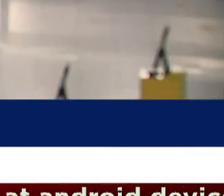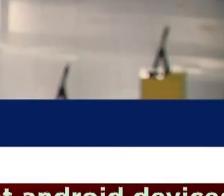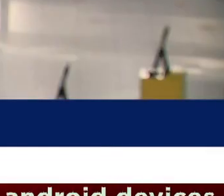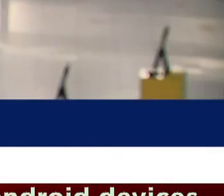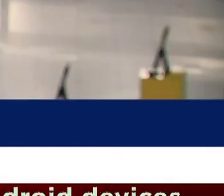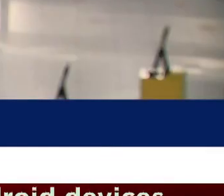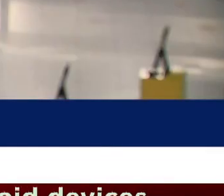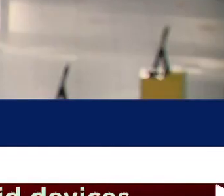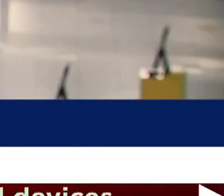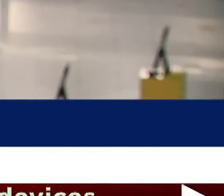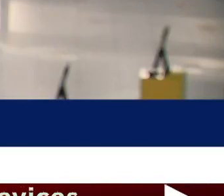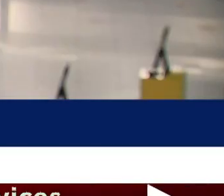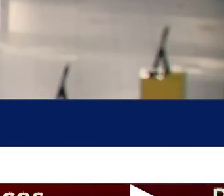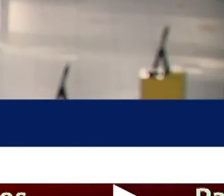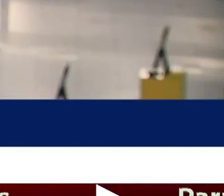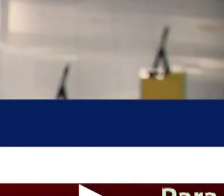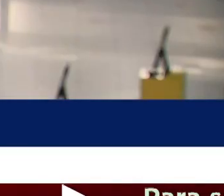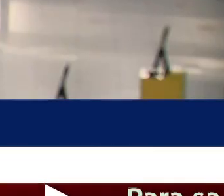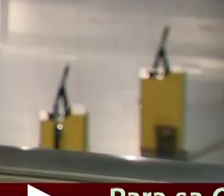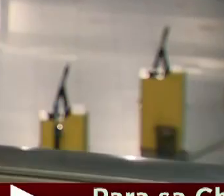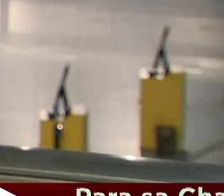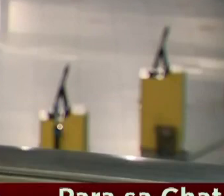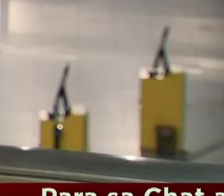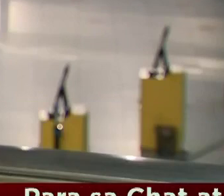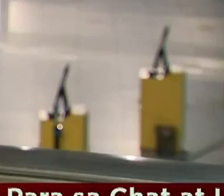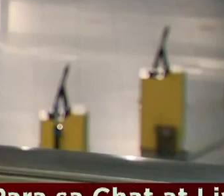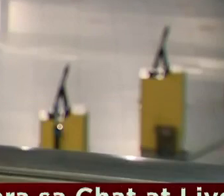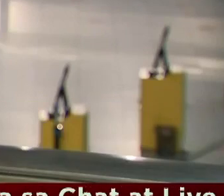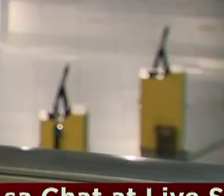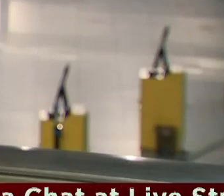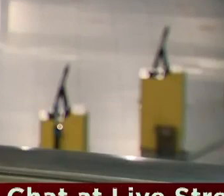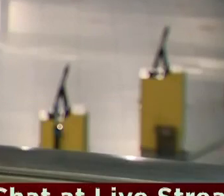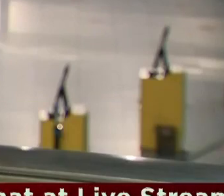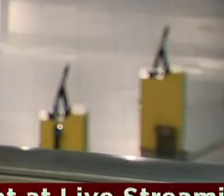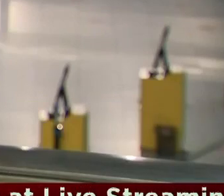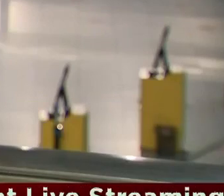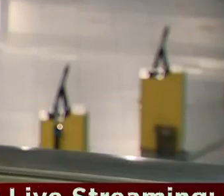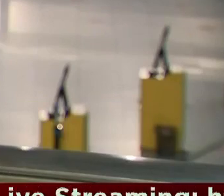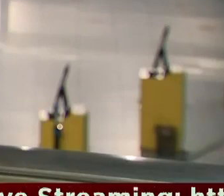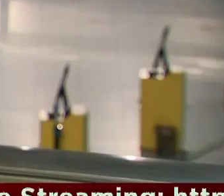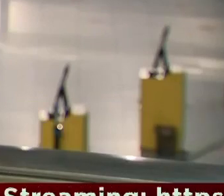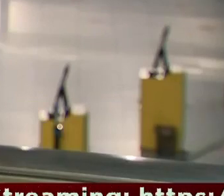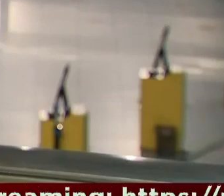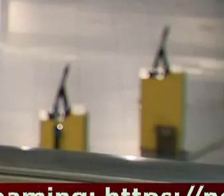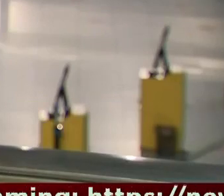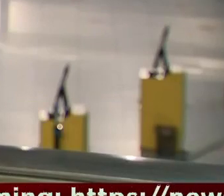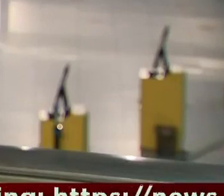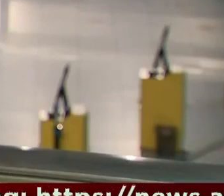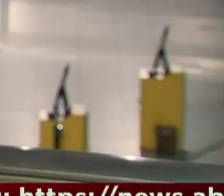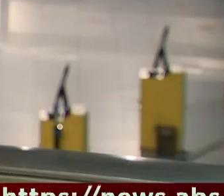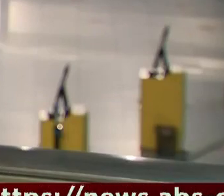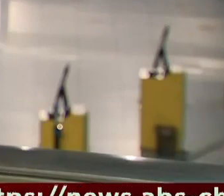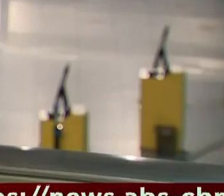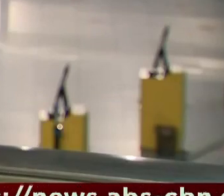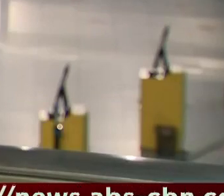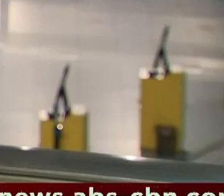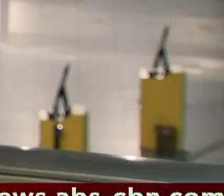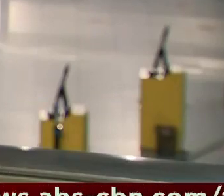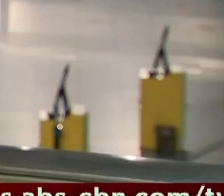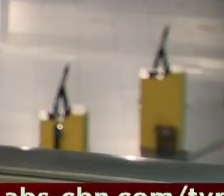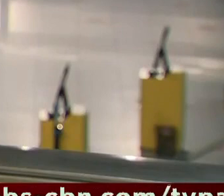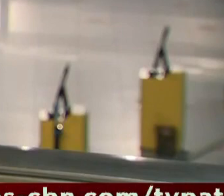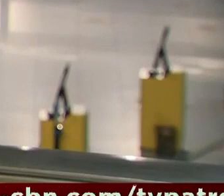Alvin, lumipat tayo dito sa Terminal 3. Pero kung tatanungin natin yung mga local airlines, mga tourist destinations